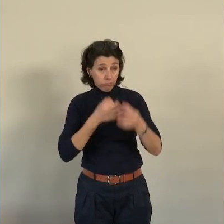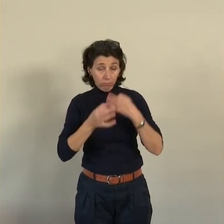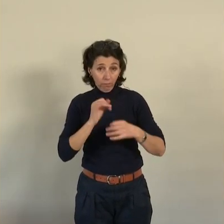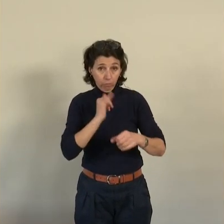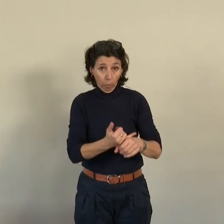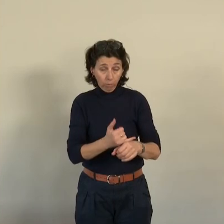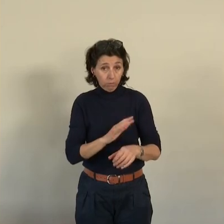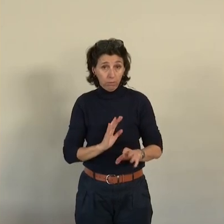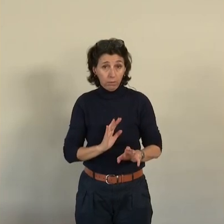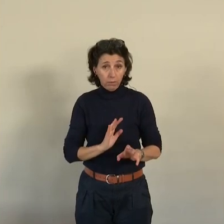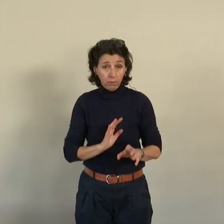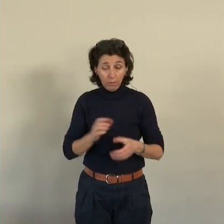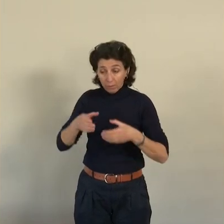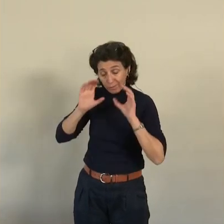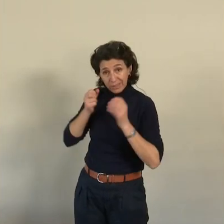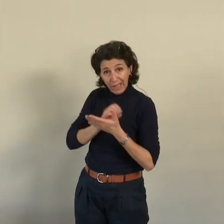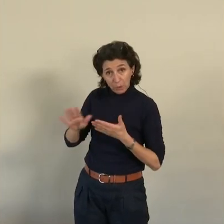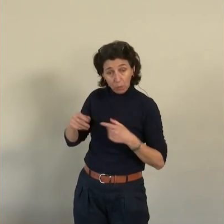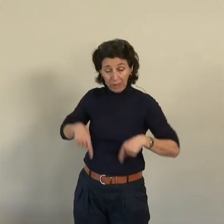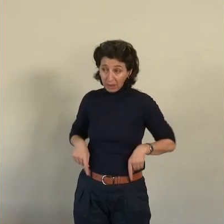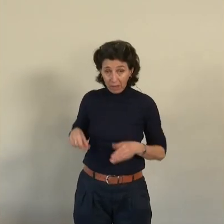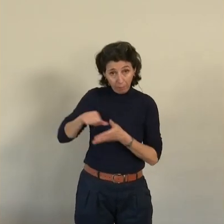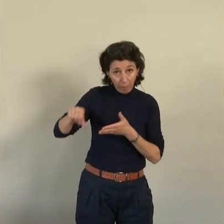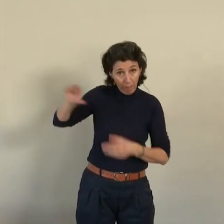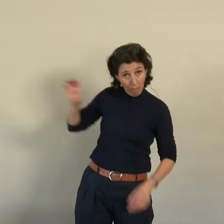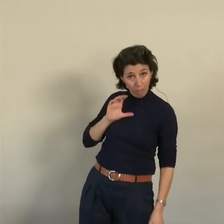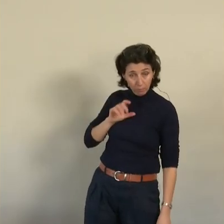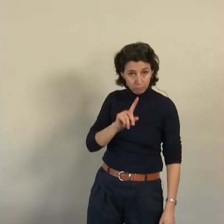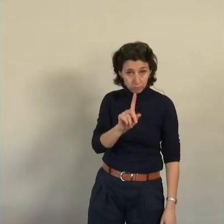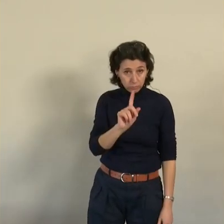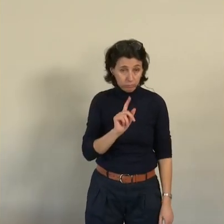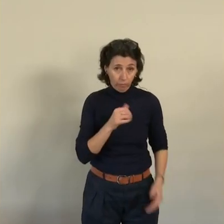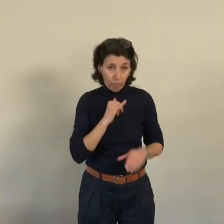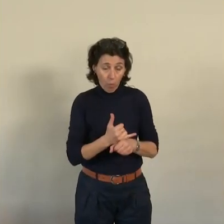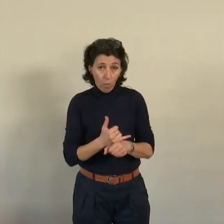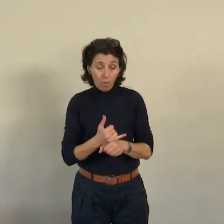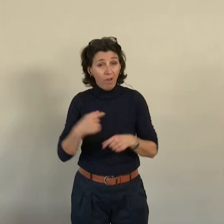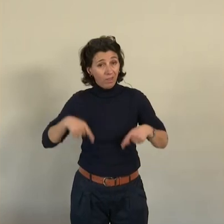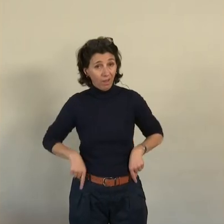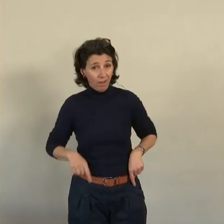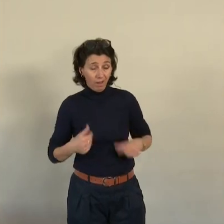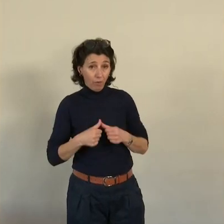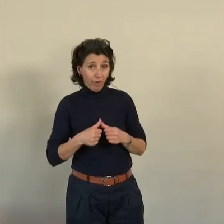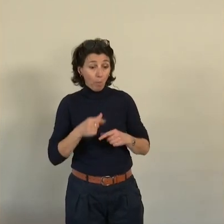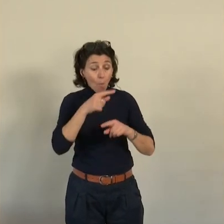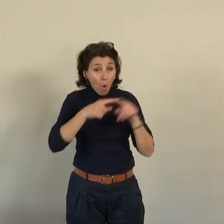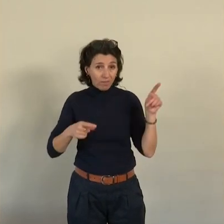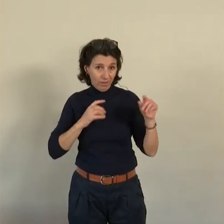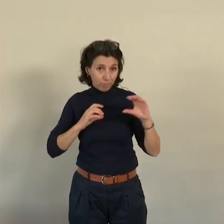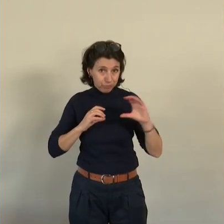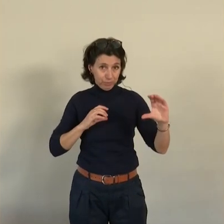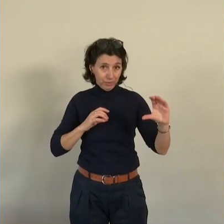qu'ils sont gratuits et financés par l'État l'État finance uniquement la moitié des denrées et ne prend pas du tout en